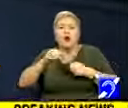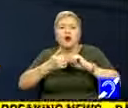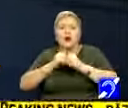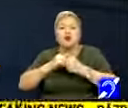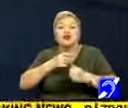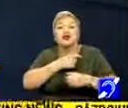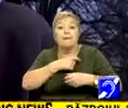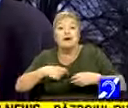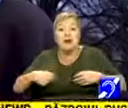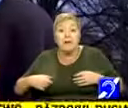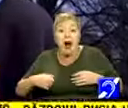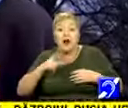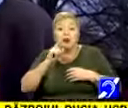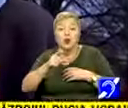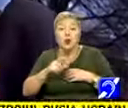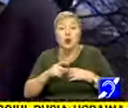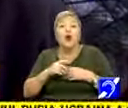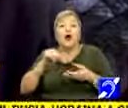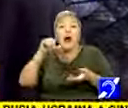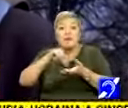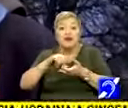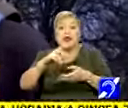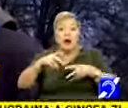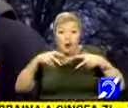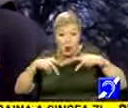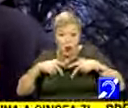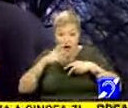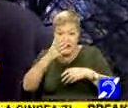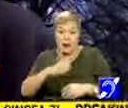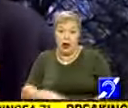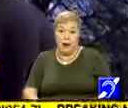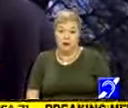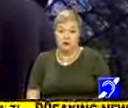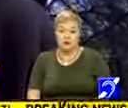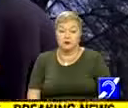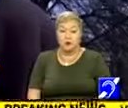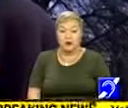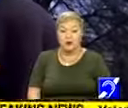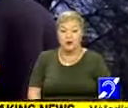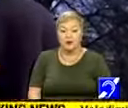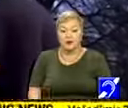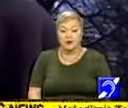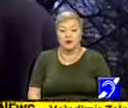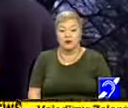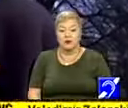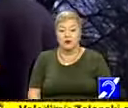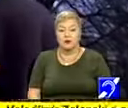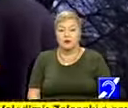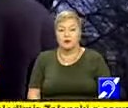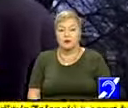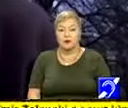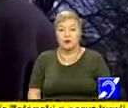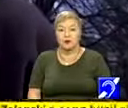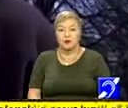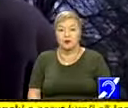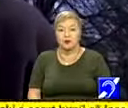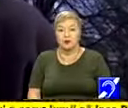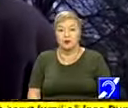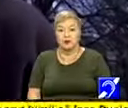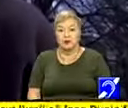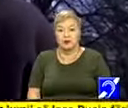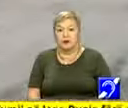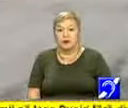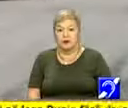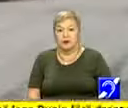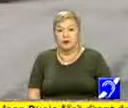primarul capitalei. What you would tell to Russians? Go back home. You have nothing to